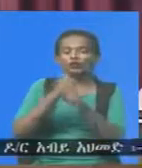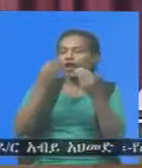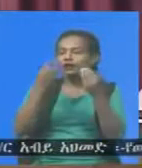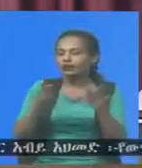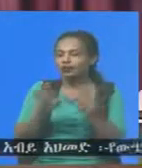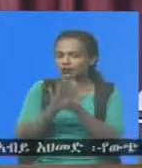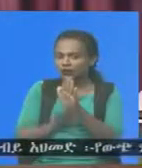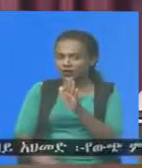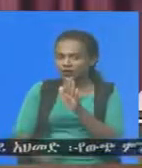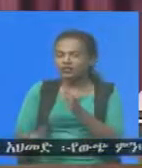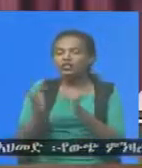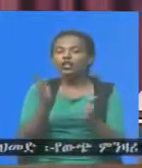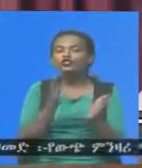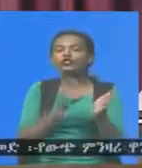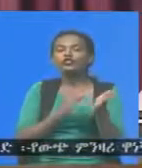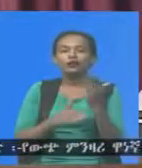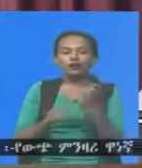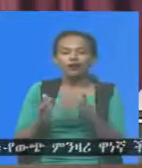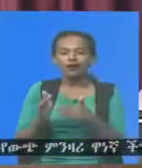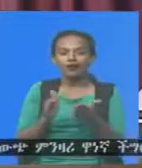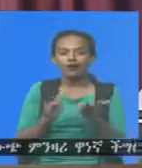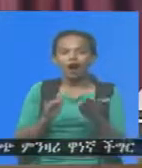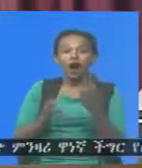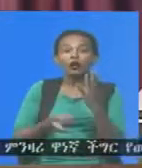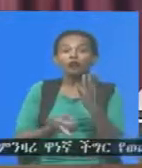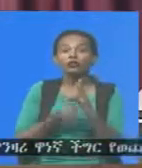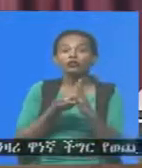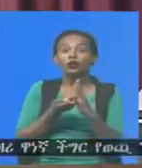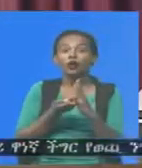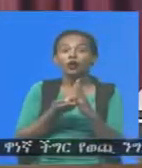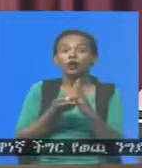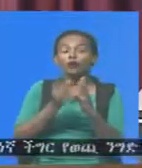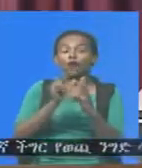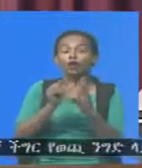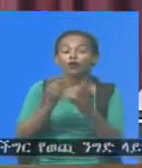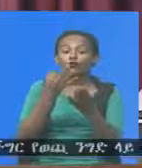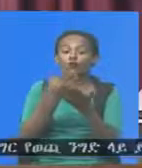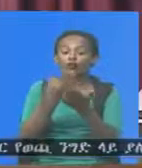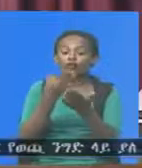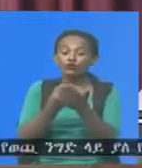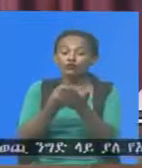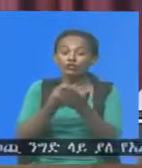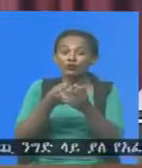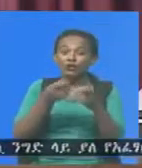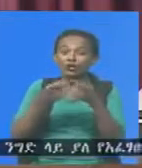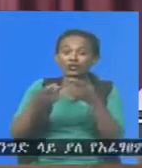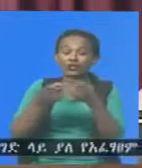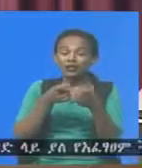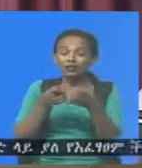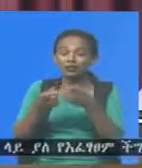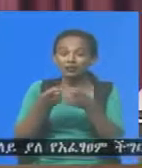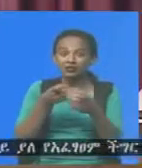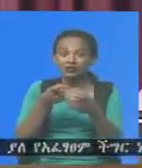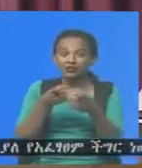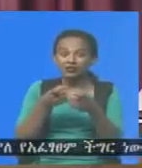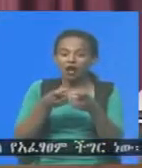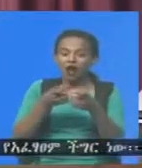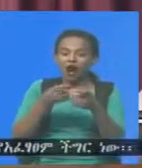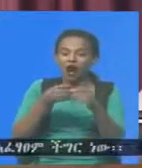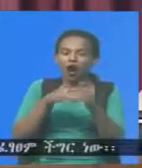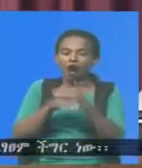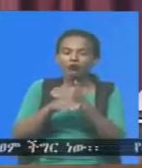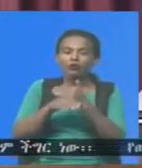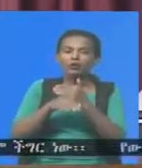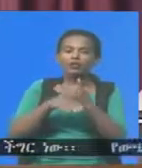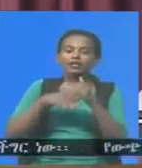መቀነስ ያስቸግራል። አራተኛው ማክሮ ፋይናንሱን የምናስተዳድርበት አግባብ